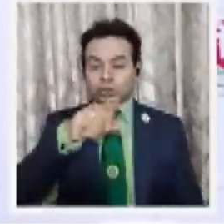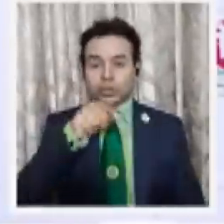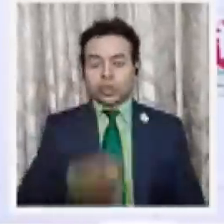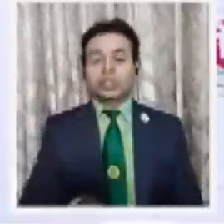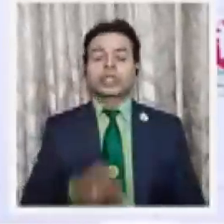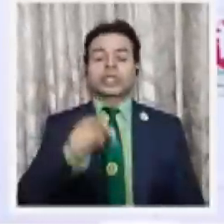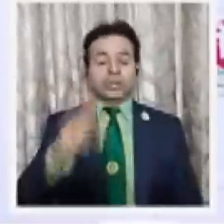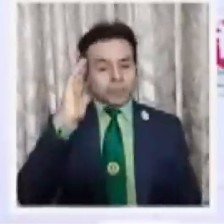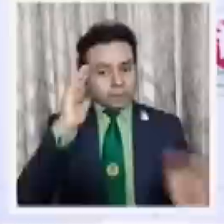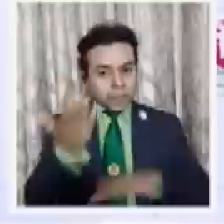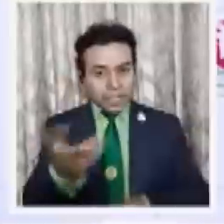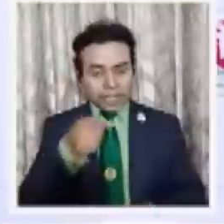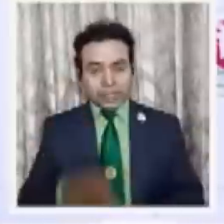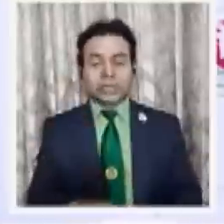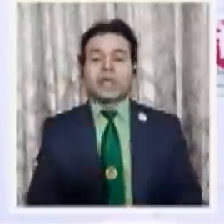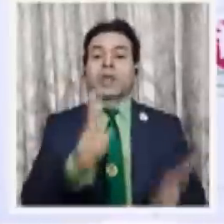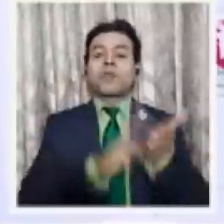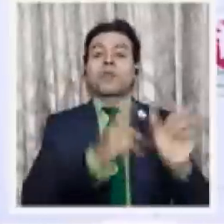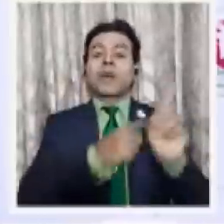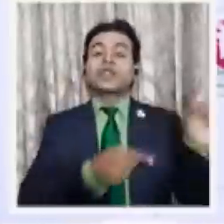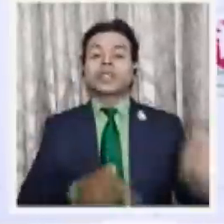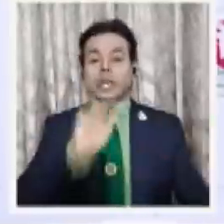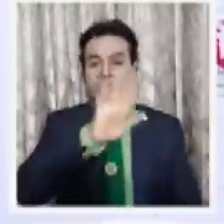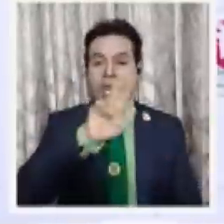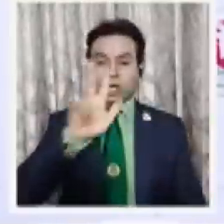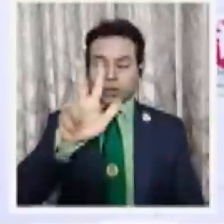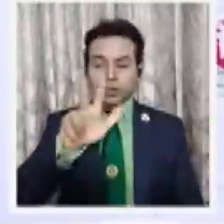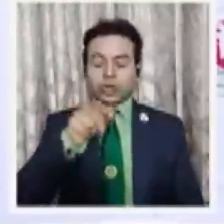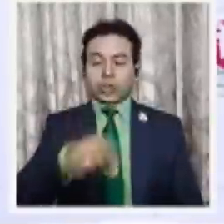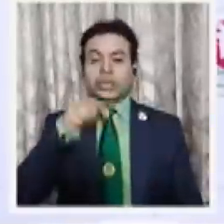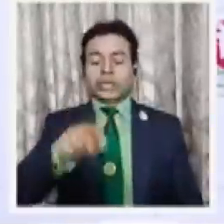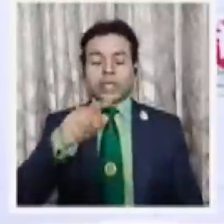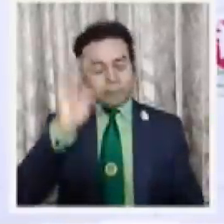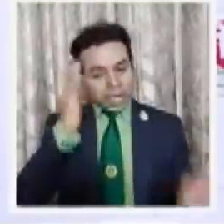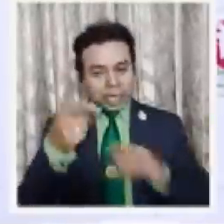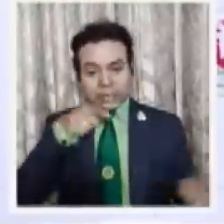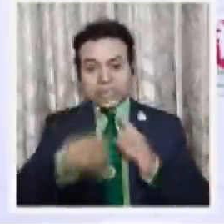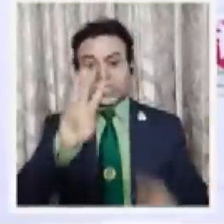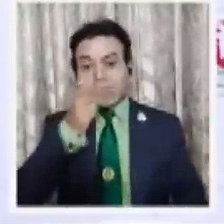সিলেট 125 জন, 4.69%, রংপুর 90 জন,